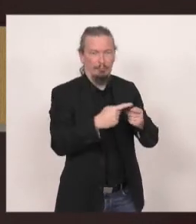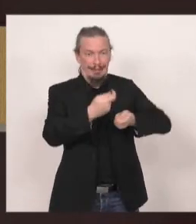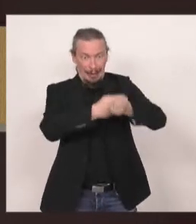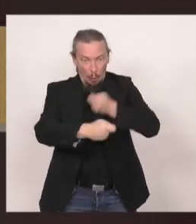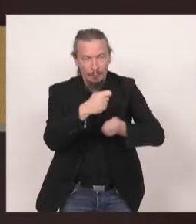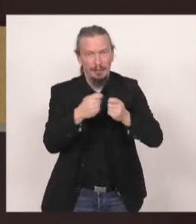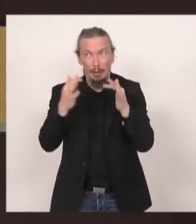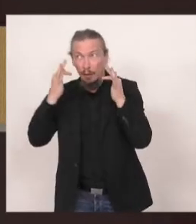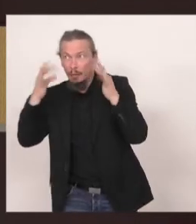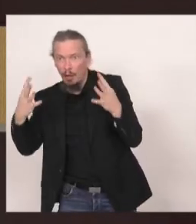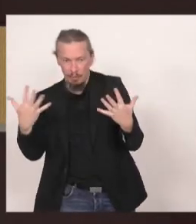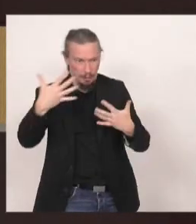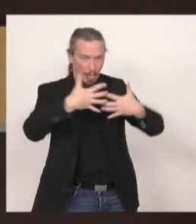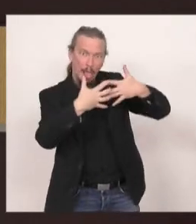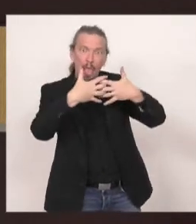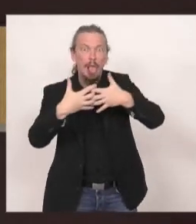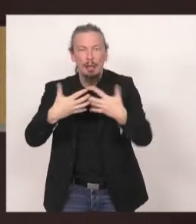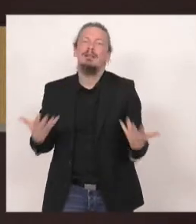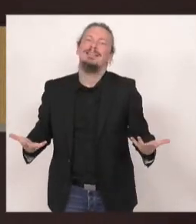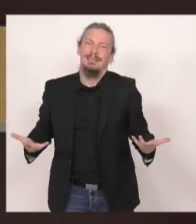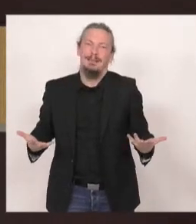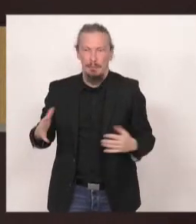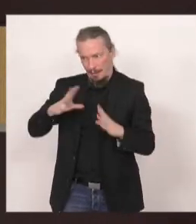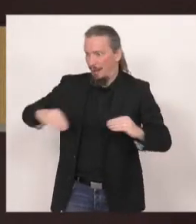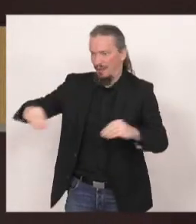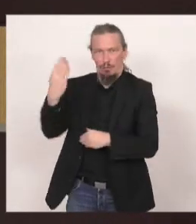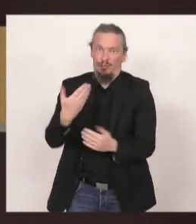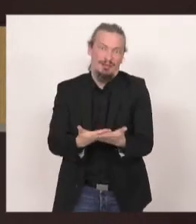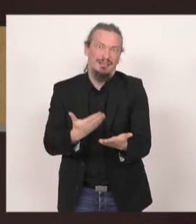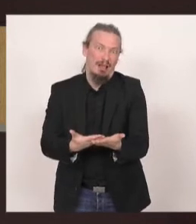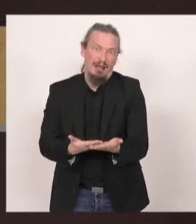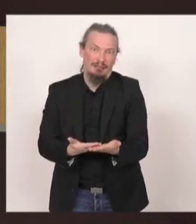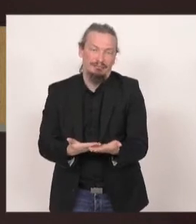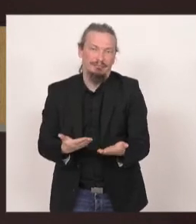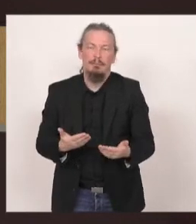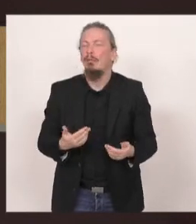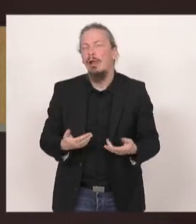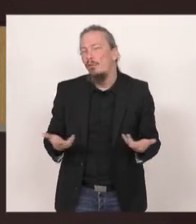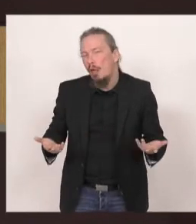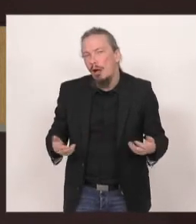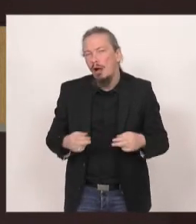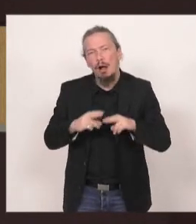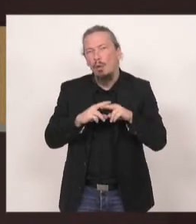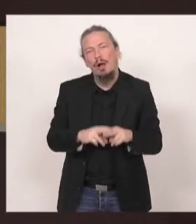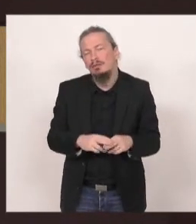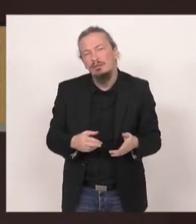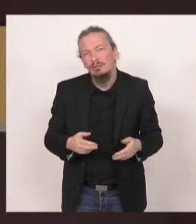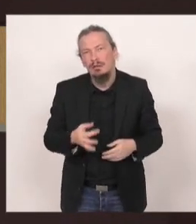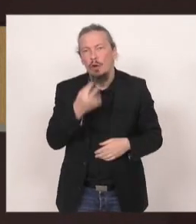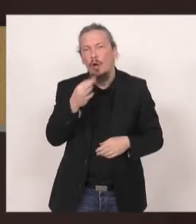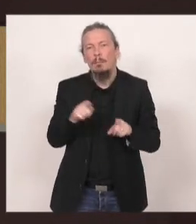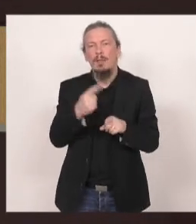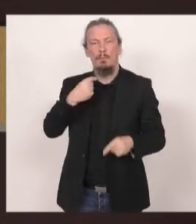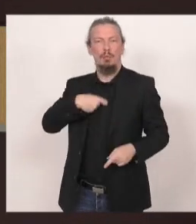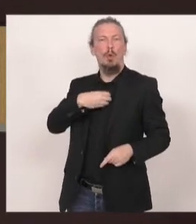enjeux climatiques, et que c'est tout cela que les habitants attendent de nous. Voilà, pour le reste, je dirais, un peu comme Sébastien